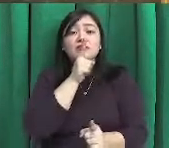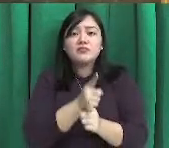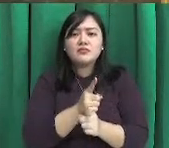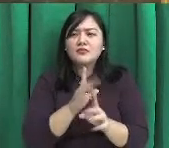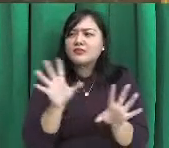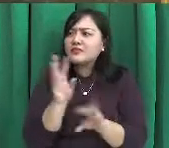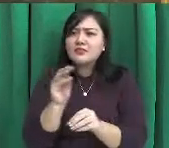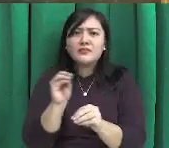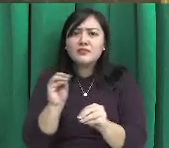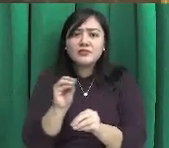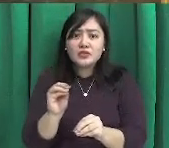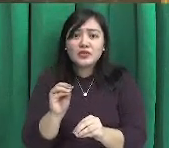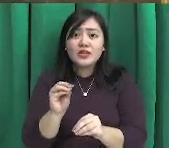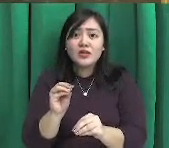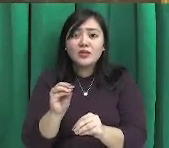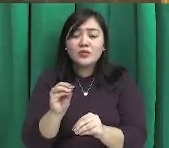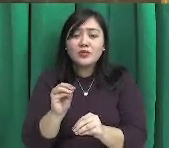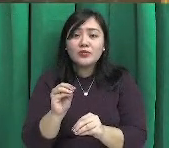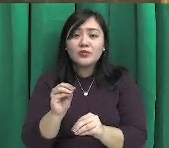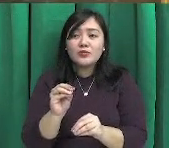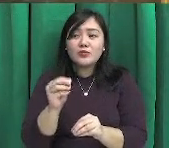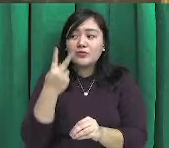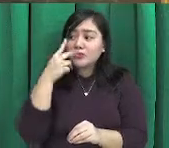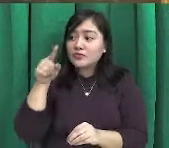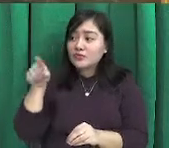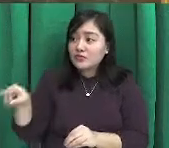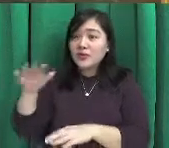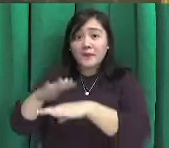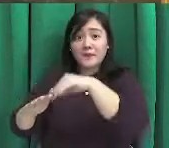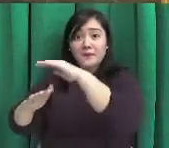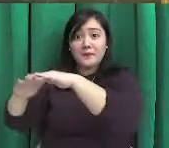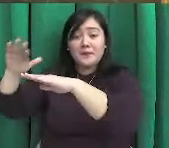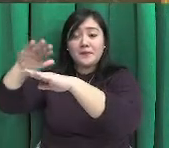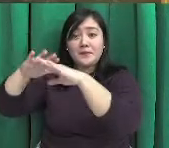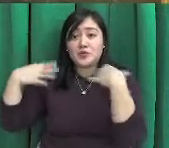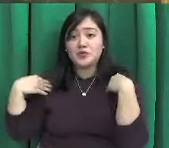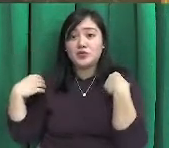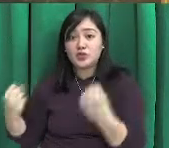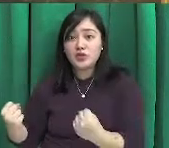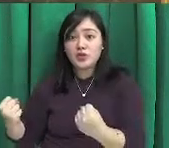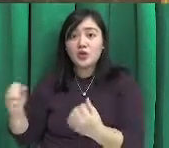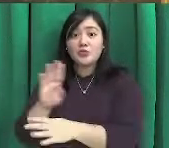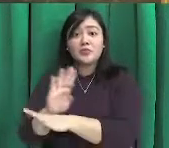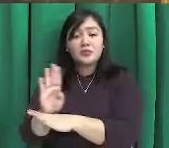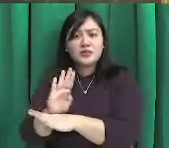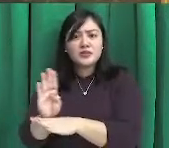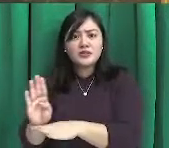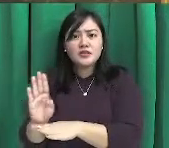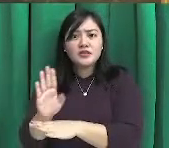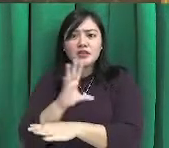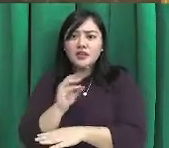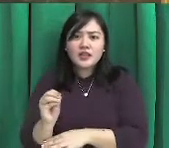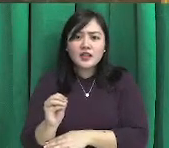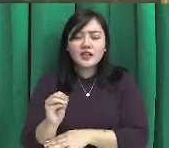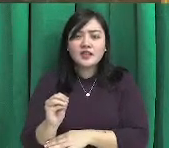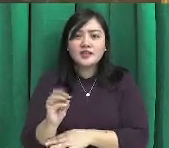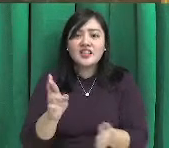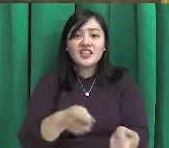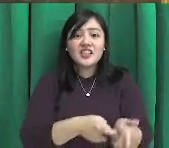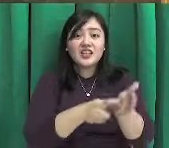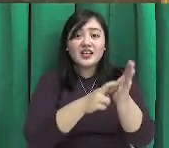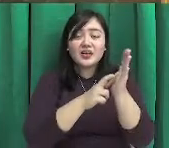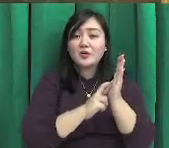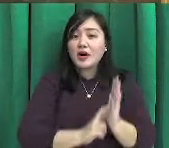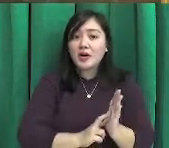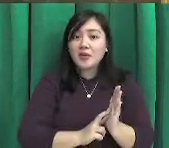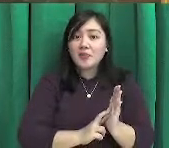established na ano na negosyo. Facts, oo. Tapos, ang ROI nyo, ganito kalaki na ibibigay niya. Tapos,